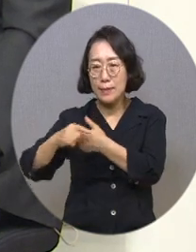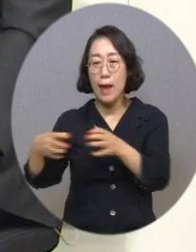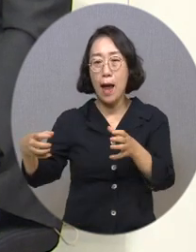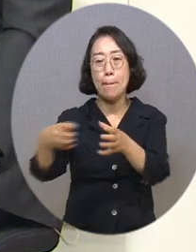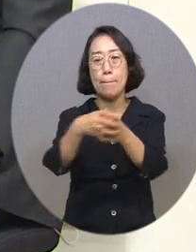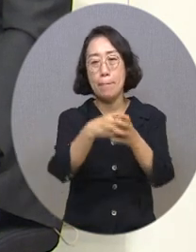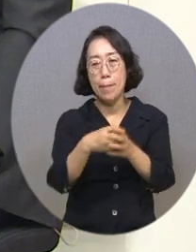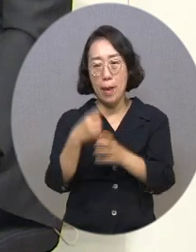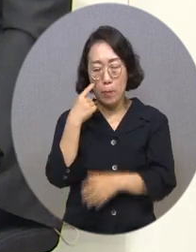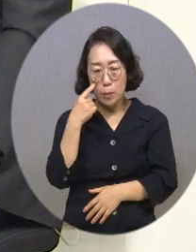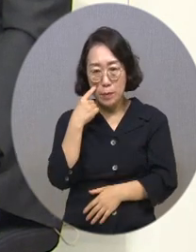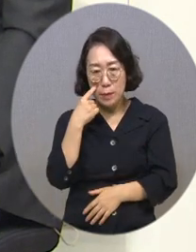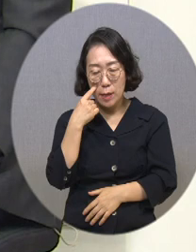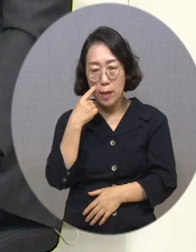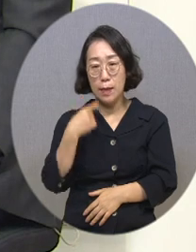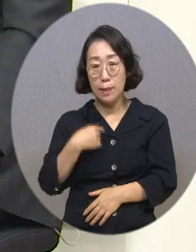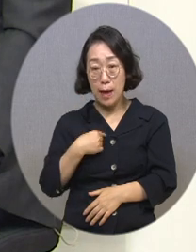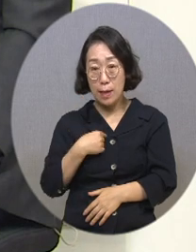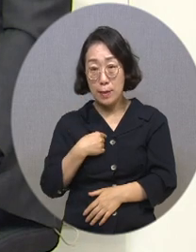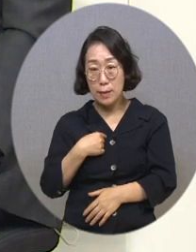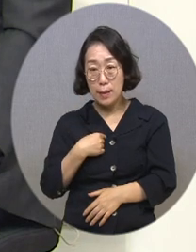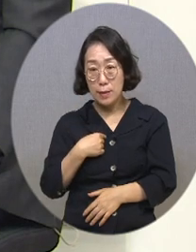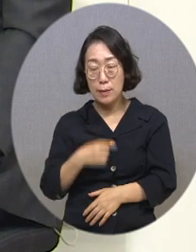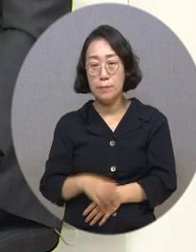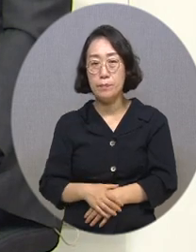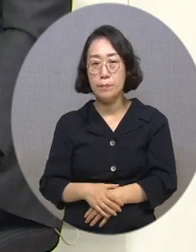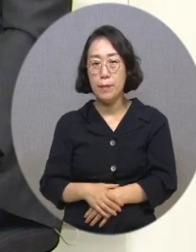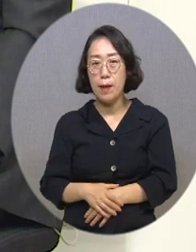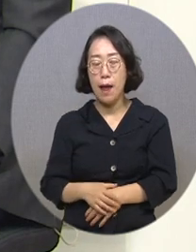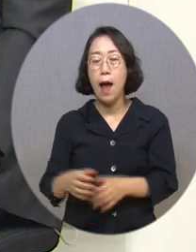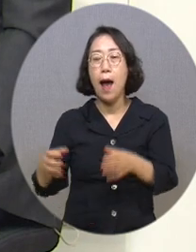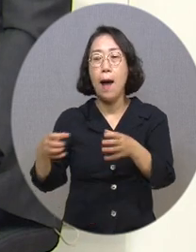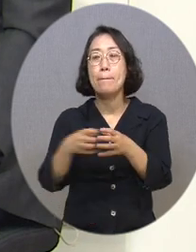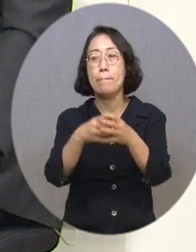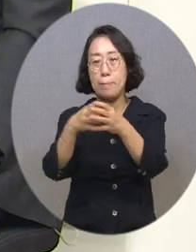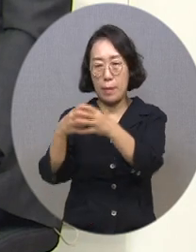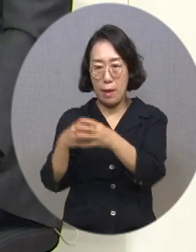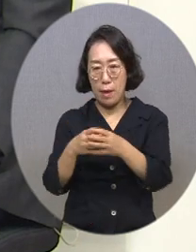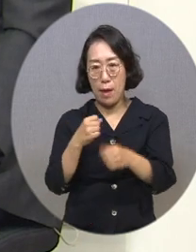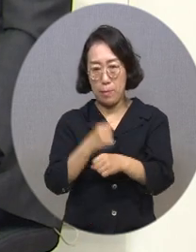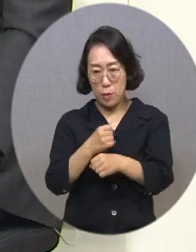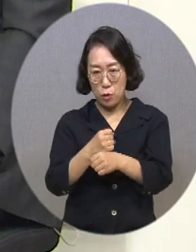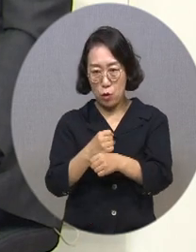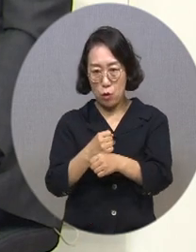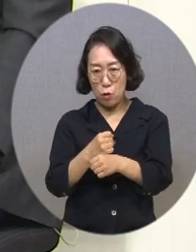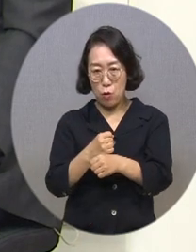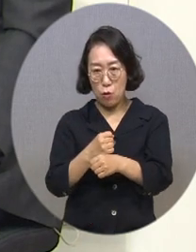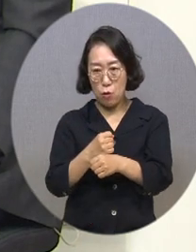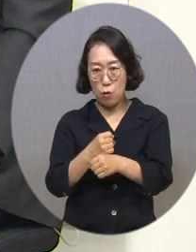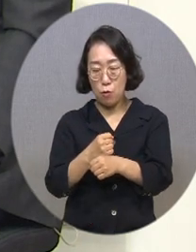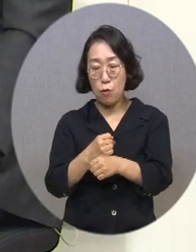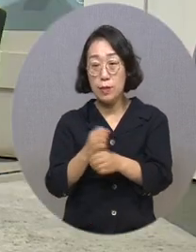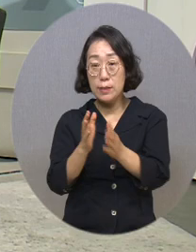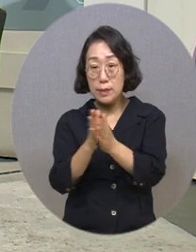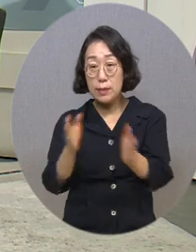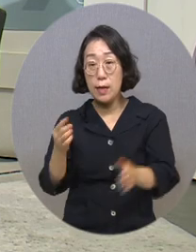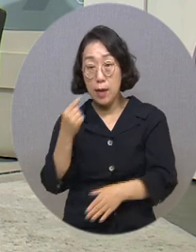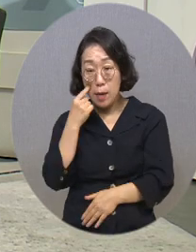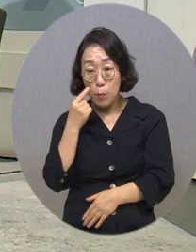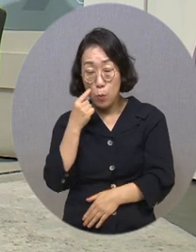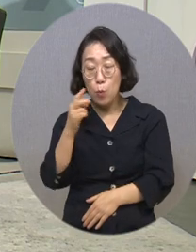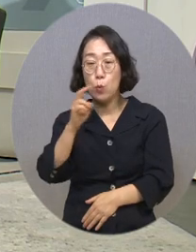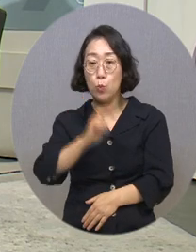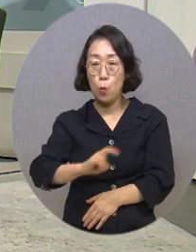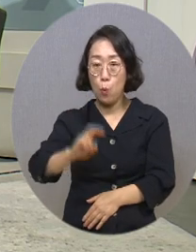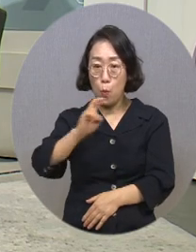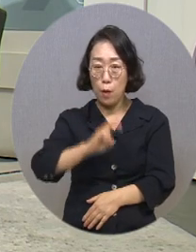해서 나를 브랜딩하는 출발을 조금은 같이 하면서 쉽게 그러면 이제 혼자 할 수 있거든요. 그래서 같이 노래도